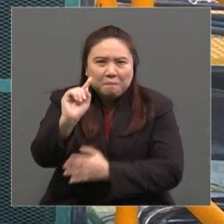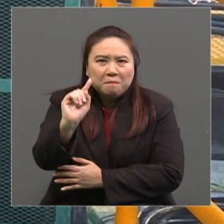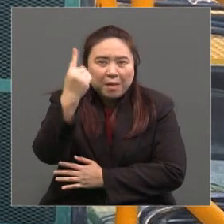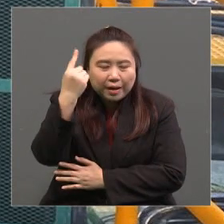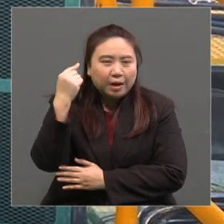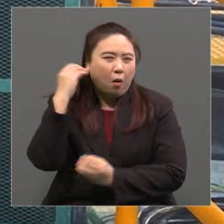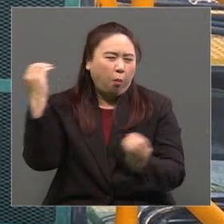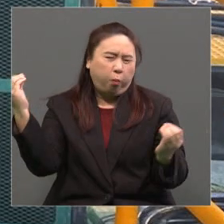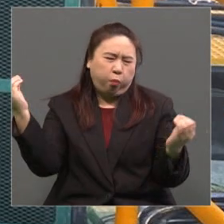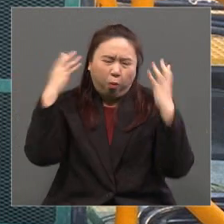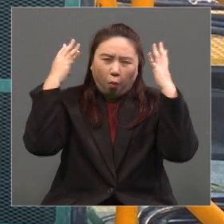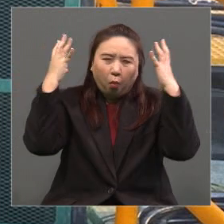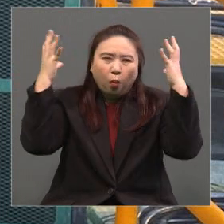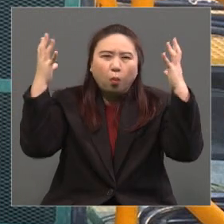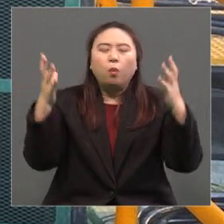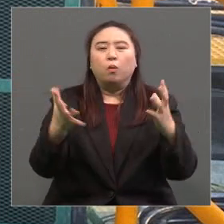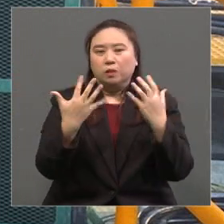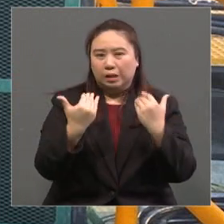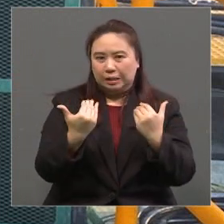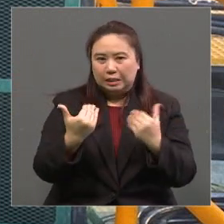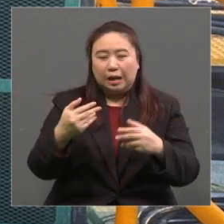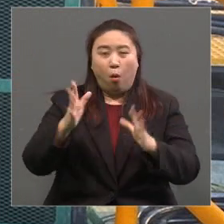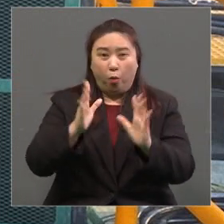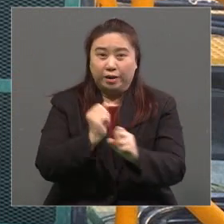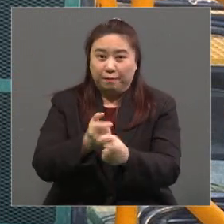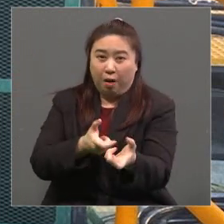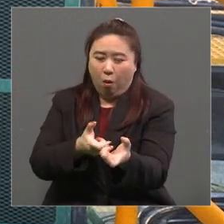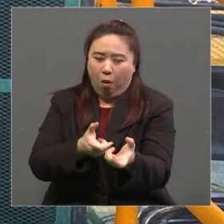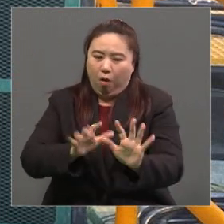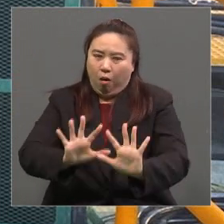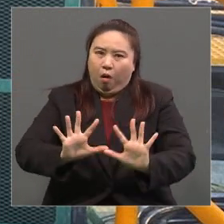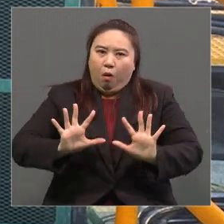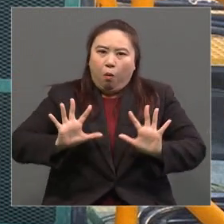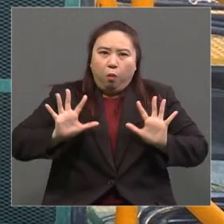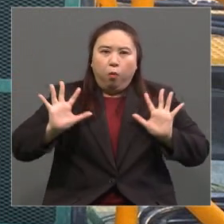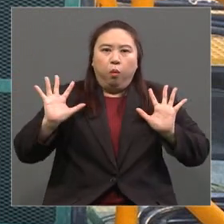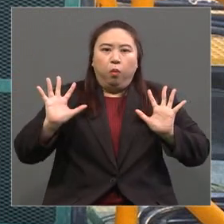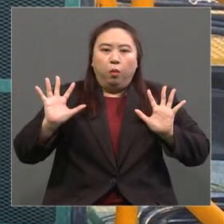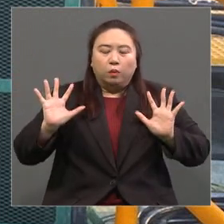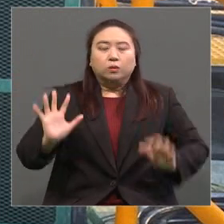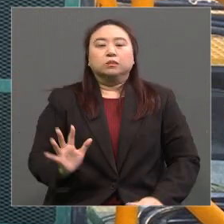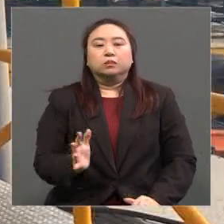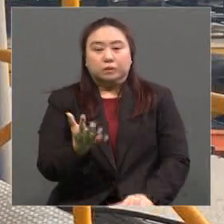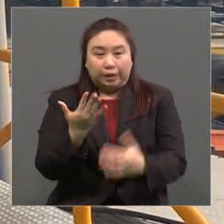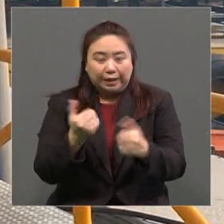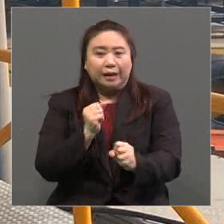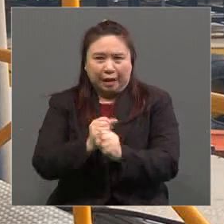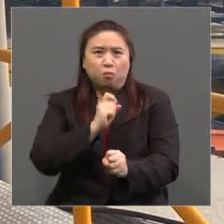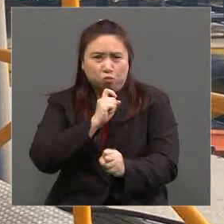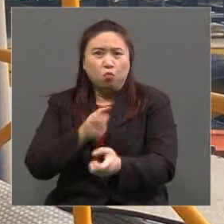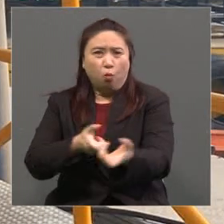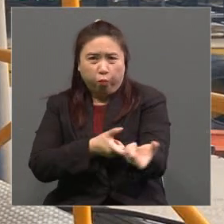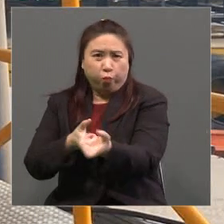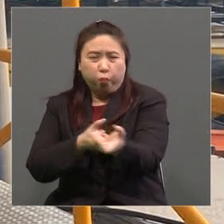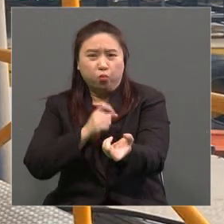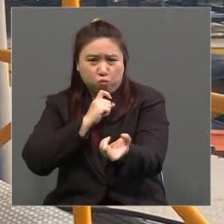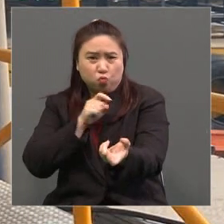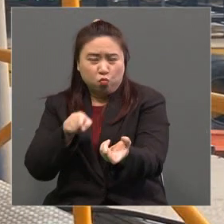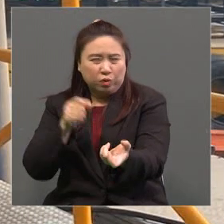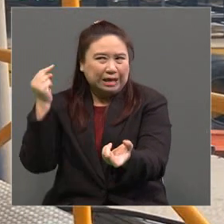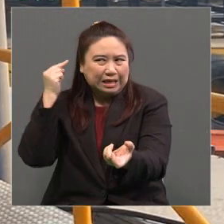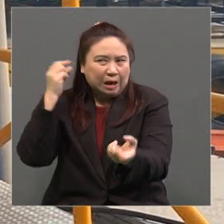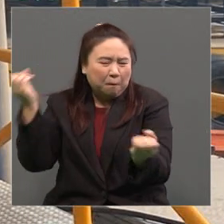พลิงก็กำลังเข้าสกัดเพลิงก็มีการเกิดระเบิดขึ้นภายในเรืออีกมีเสียงดังสนั่นหวั่นไหวทีเดียวครับจนทำให้เจ้าหน้าที่ต้อง